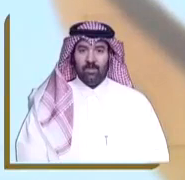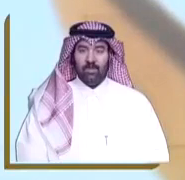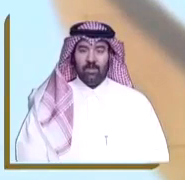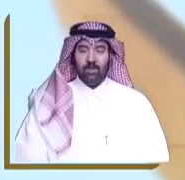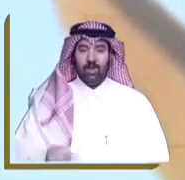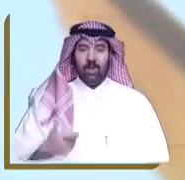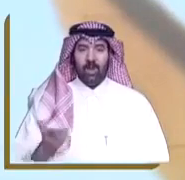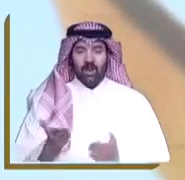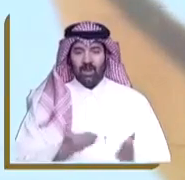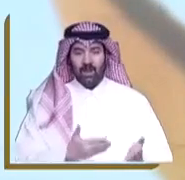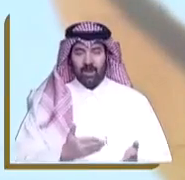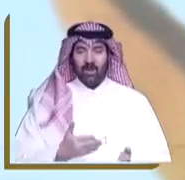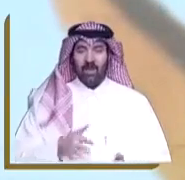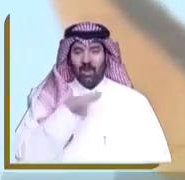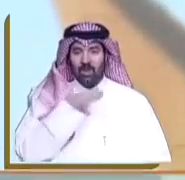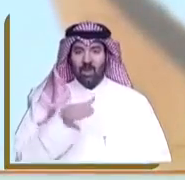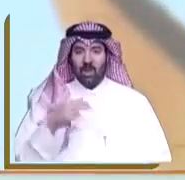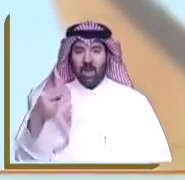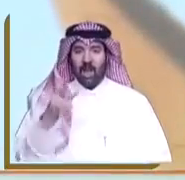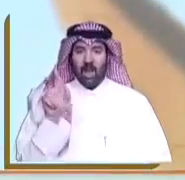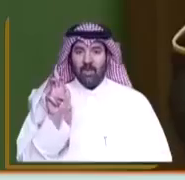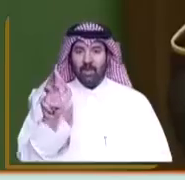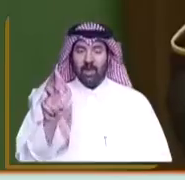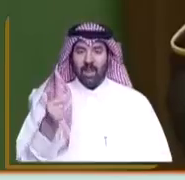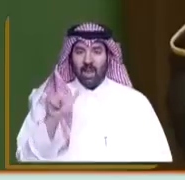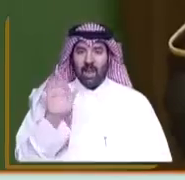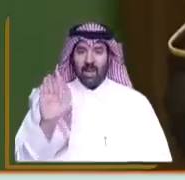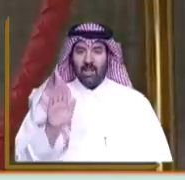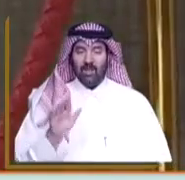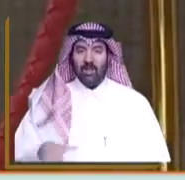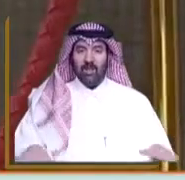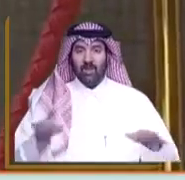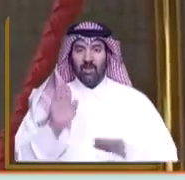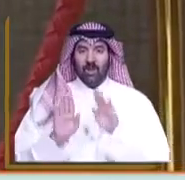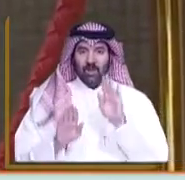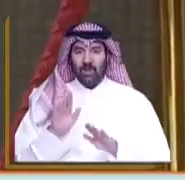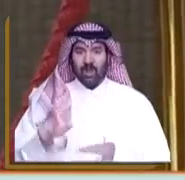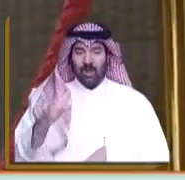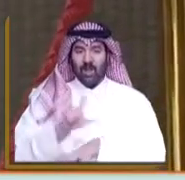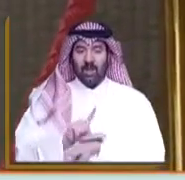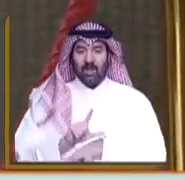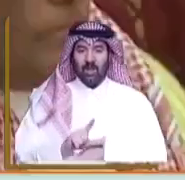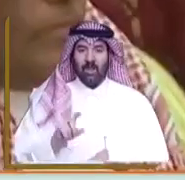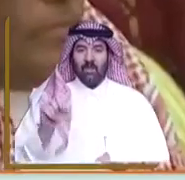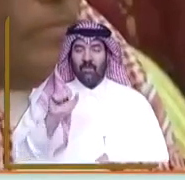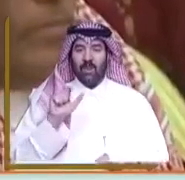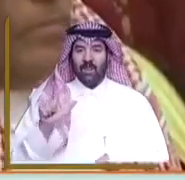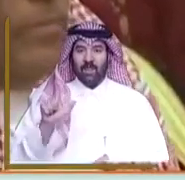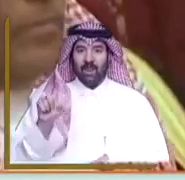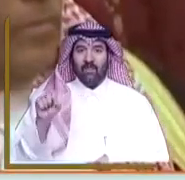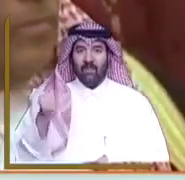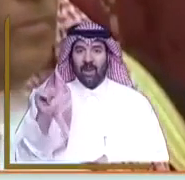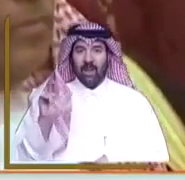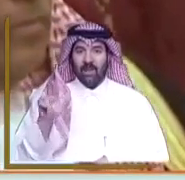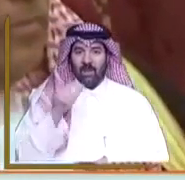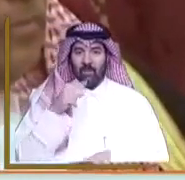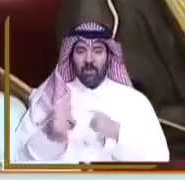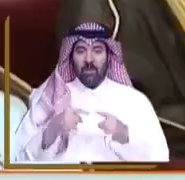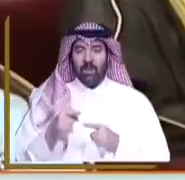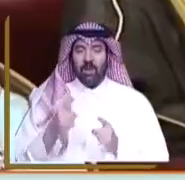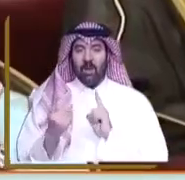وخلال الزيارة التقى الشيخ الدكتور عبد الله آل الشيخ برئيس مجلس الأعيان بالمملكة الأردنية الهاشمية فيصل الفايز، وجرى خلال